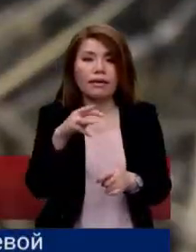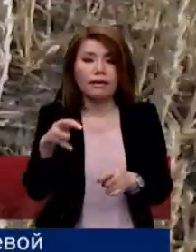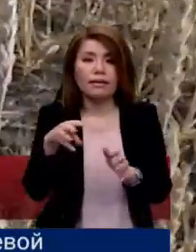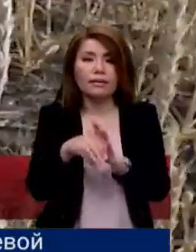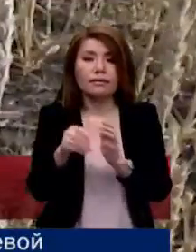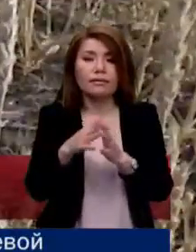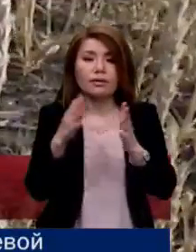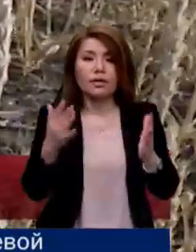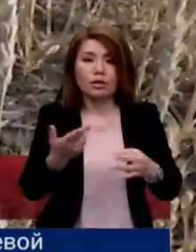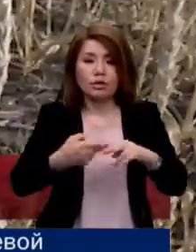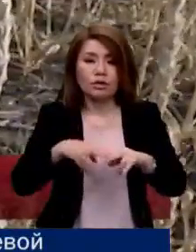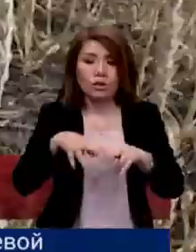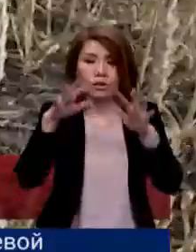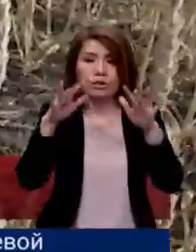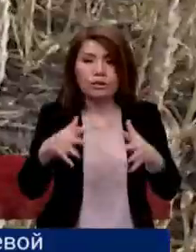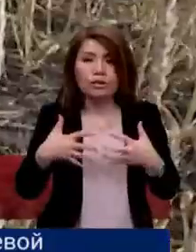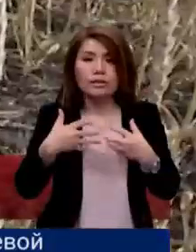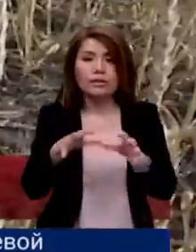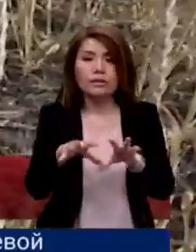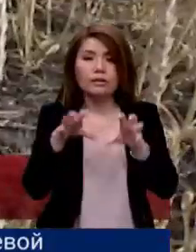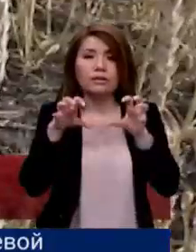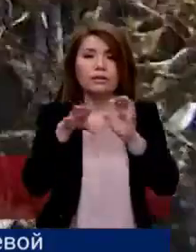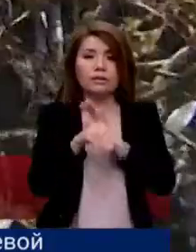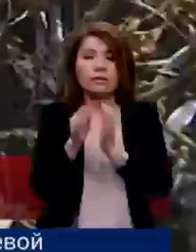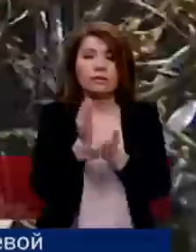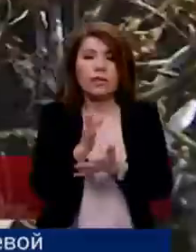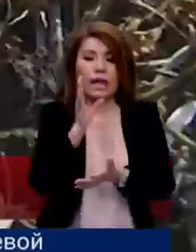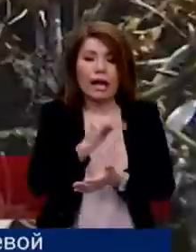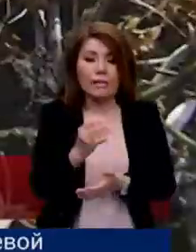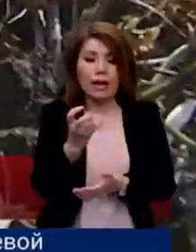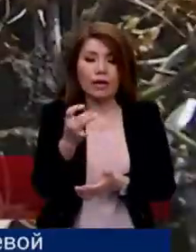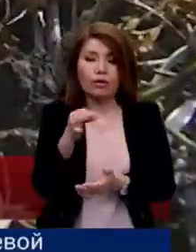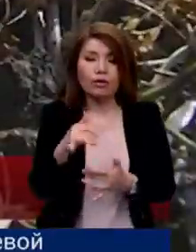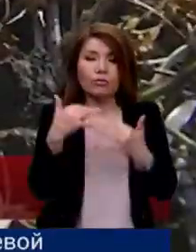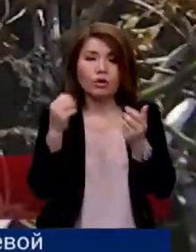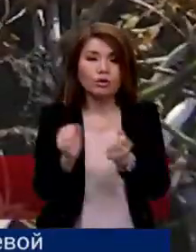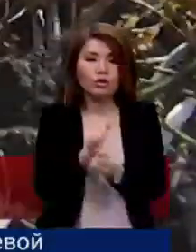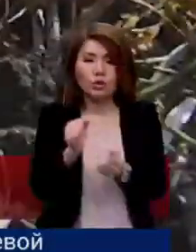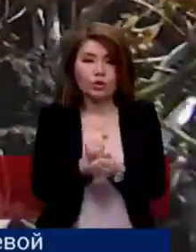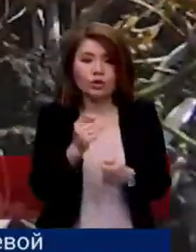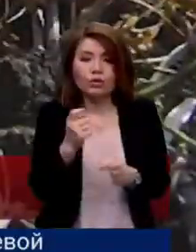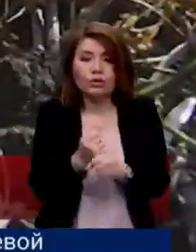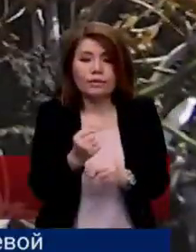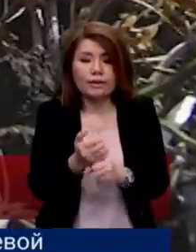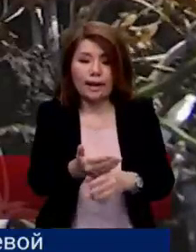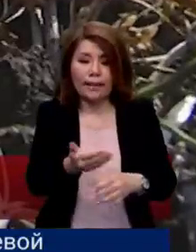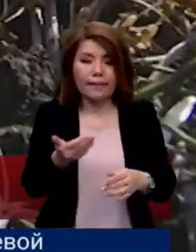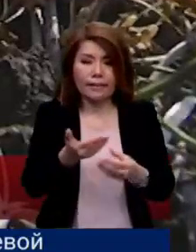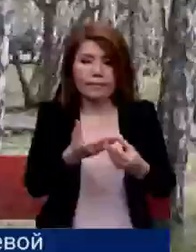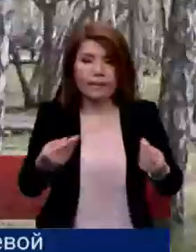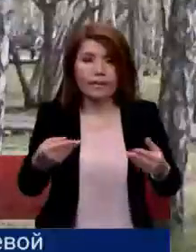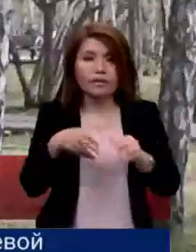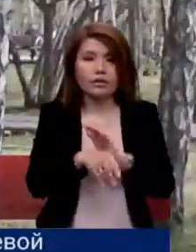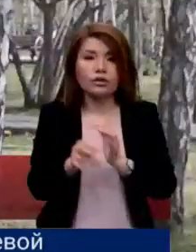диқандар жер ананың қар суын бойына сіңіріп алғанына наразы. Агрономдар құрғақшылықтан қысылмай шығу үшін ерте көктемнен